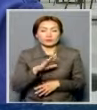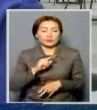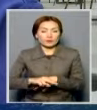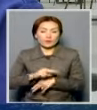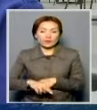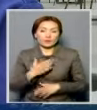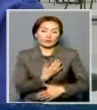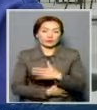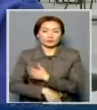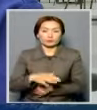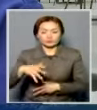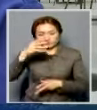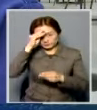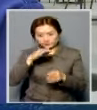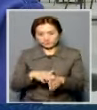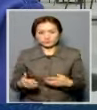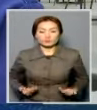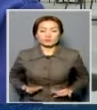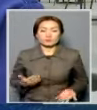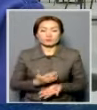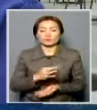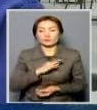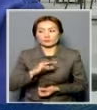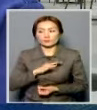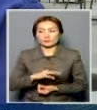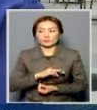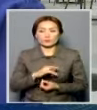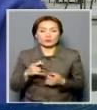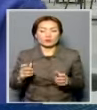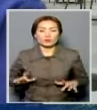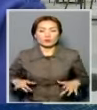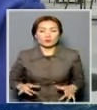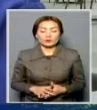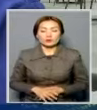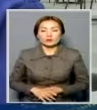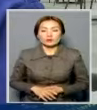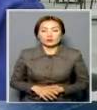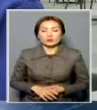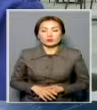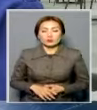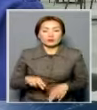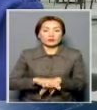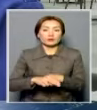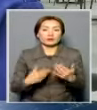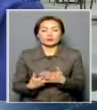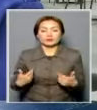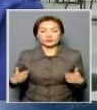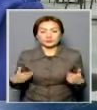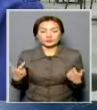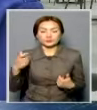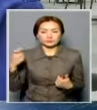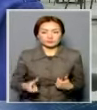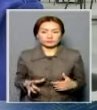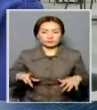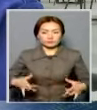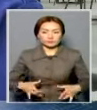инвалидов навыкам полноценной жизни с использованием колясок в чем суть этого лагеря суть в том чтобы человека